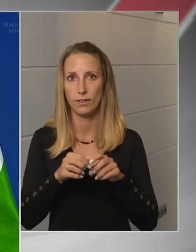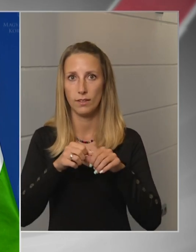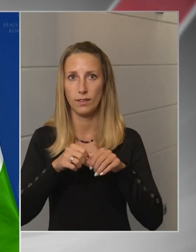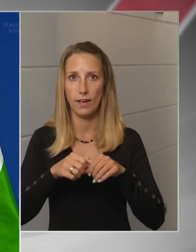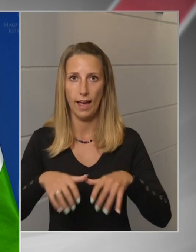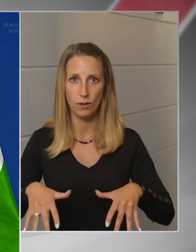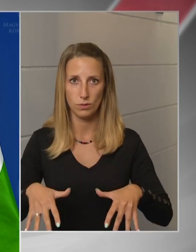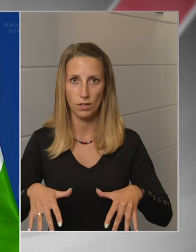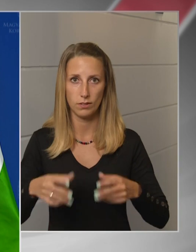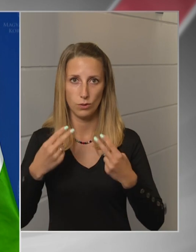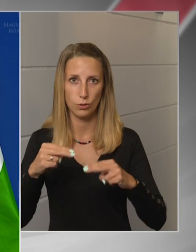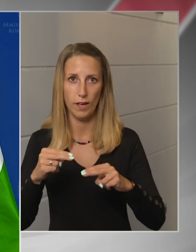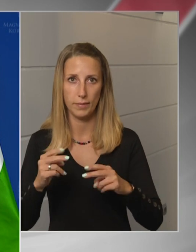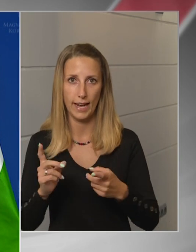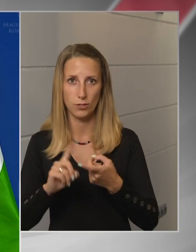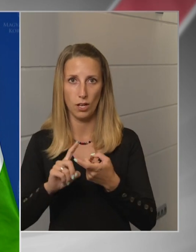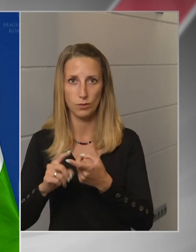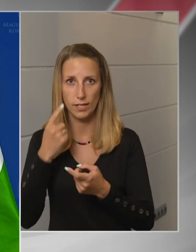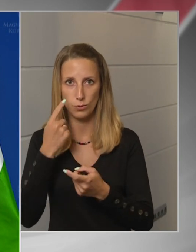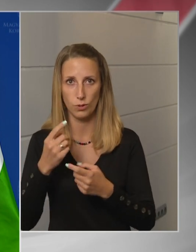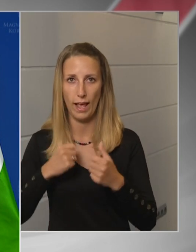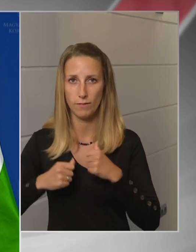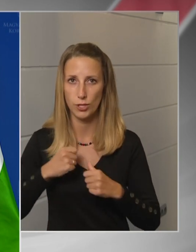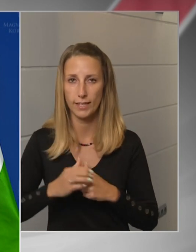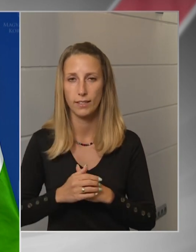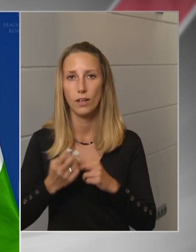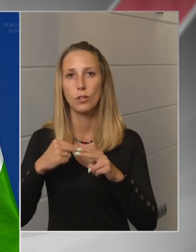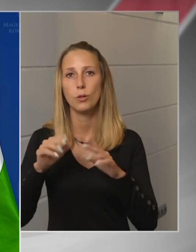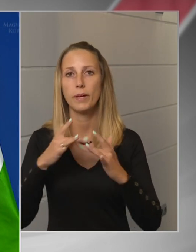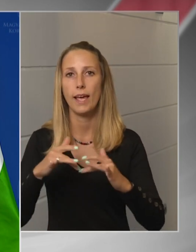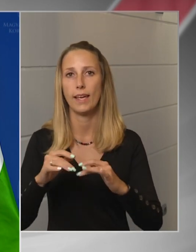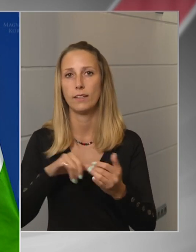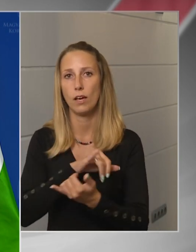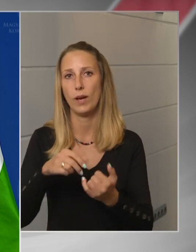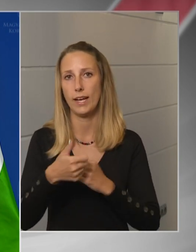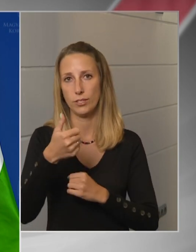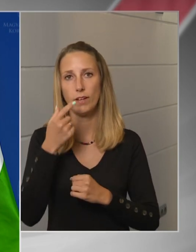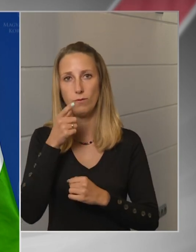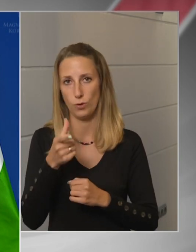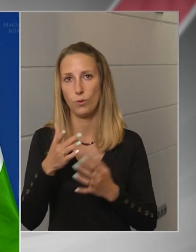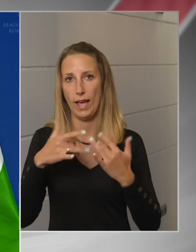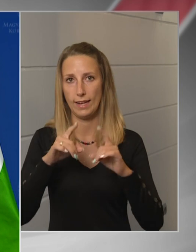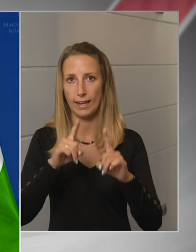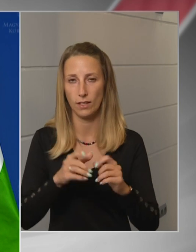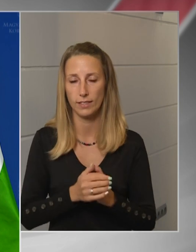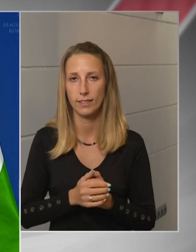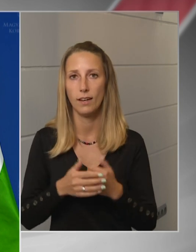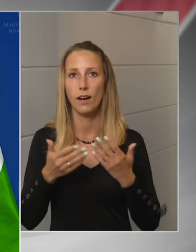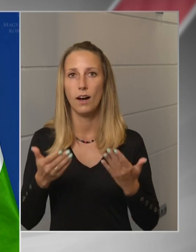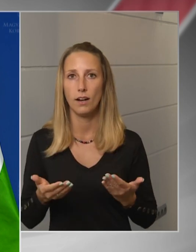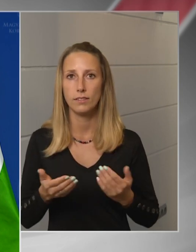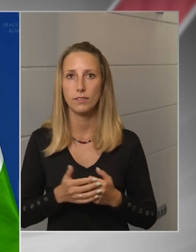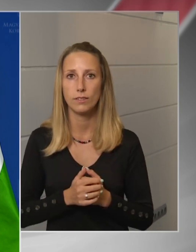rácsatlakozást el tudjon viselni. Többi helyen, január 1-ével helyre fogjuk állítani. Az, hogy